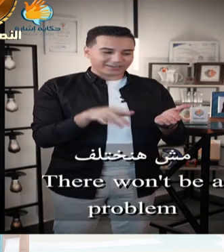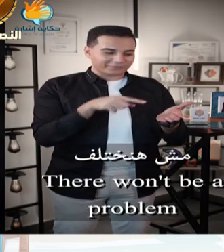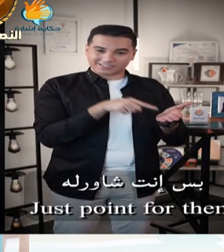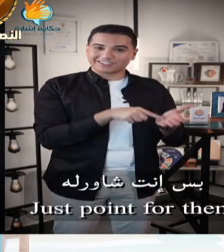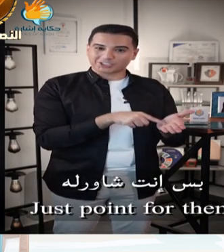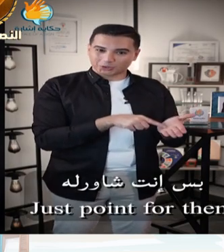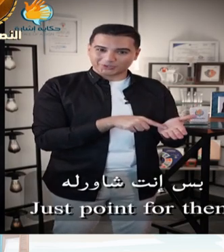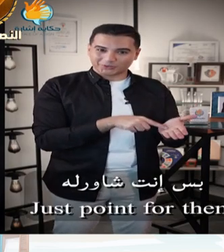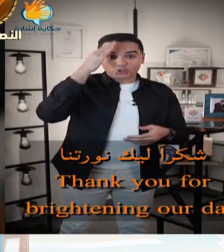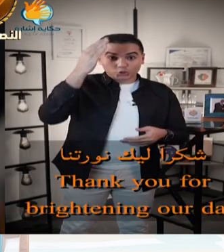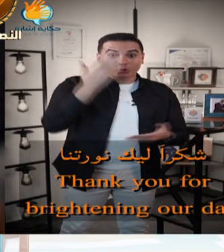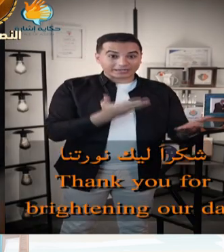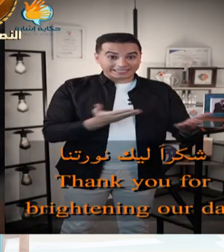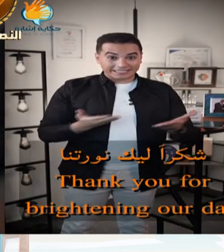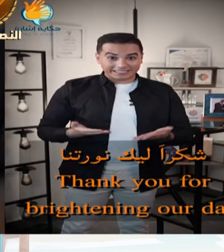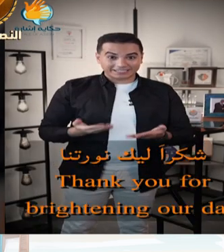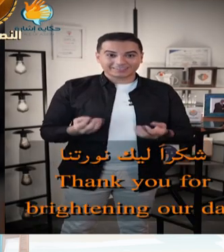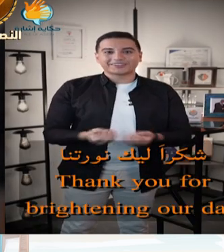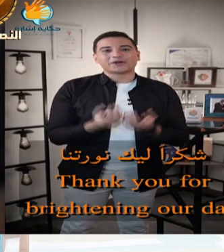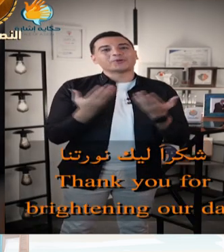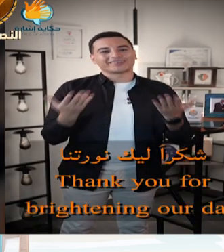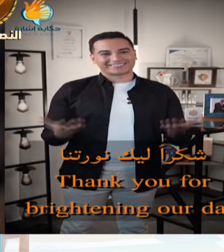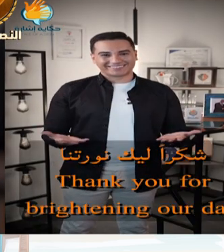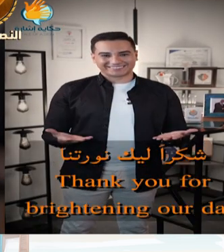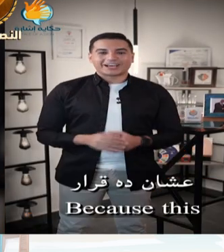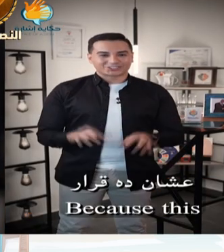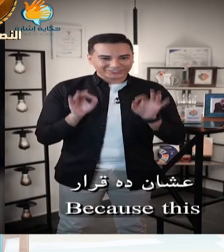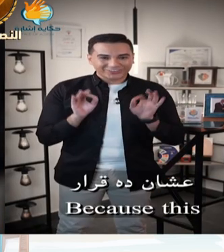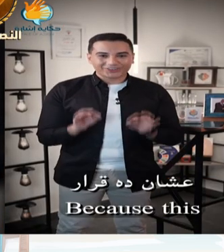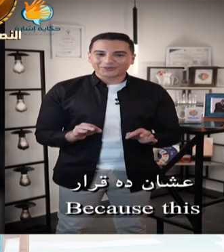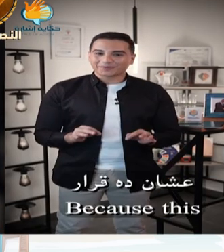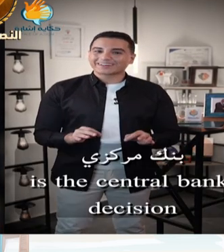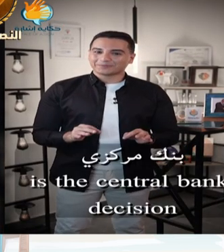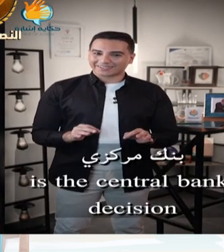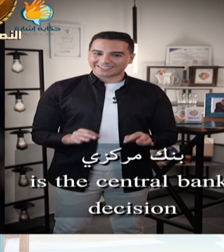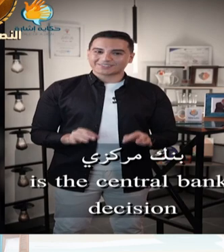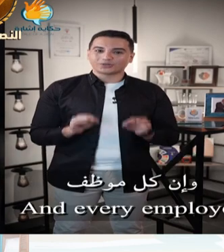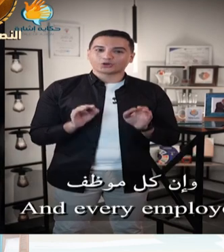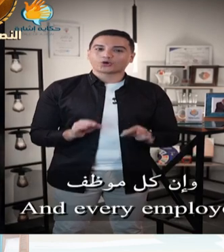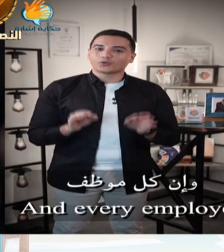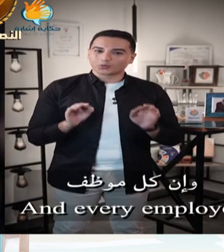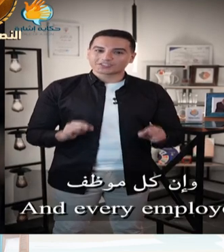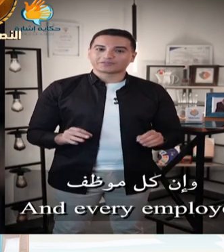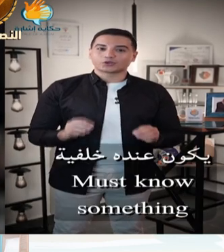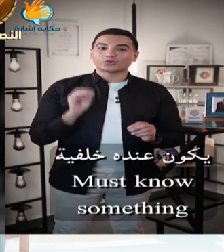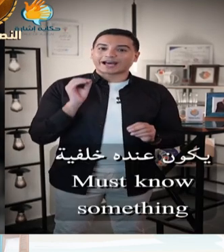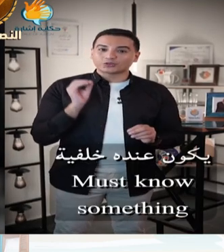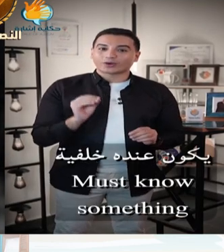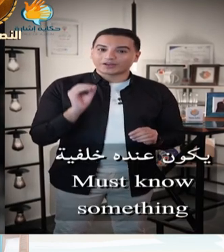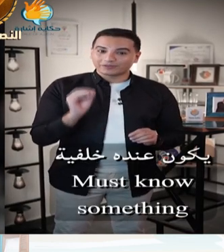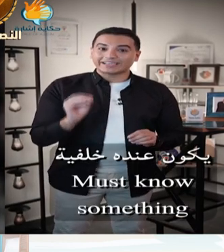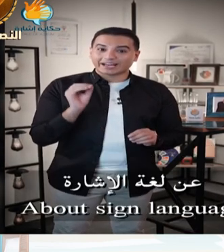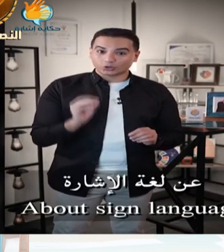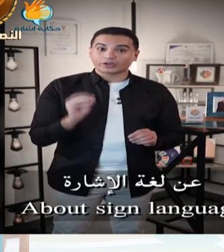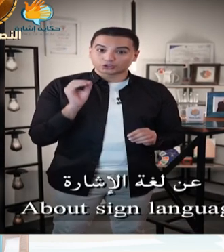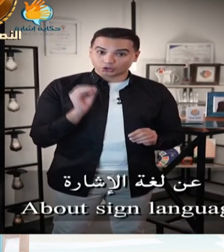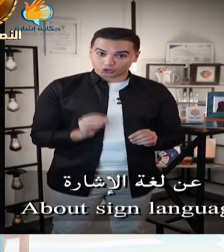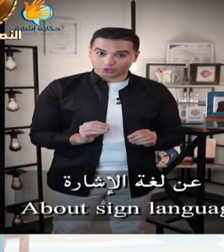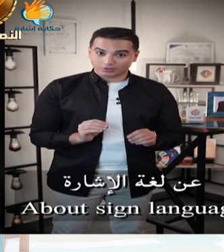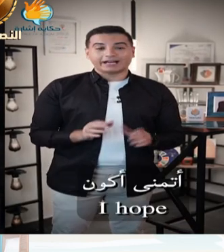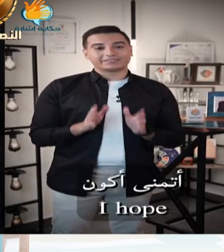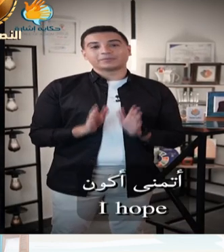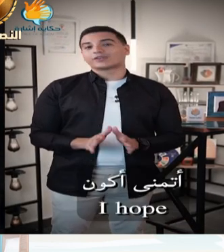اي فلوس خالص انا محتاج ان البرنامج يكون له دعم واستماده في الشارع المصري لان البرنامج هو الهدف منه